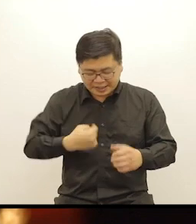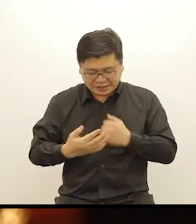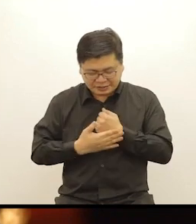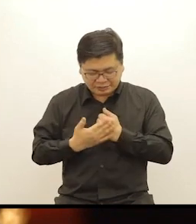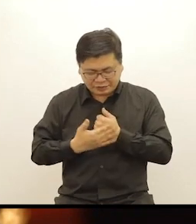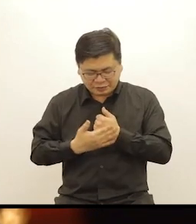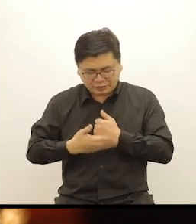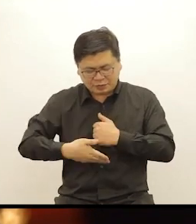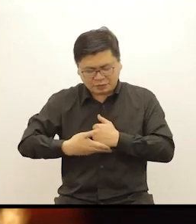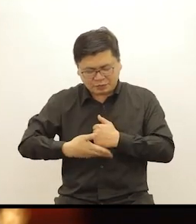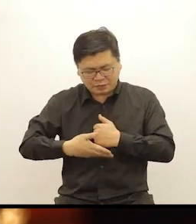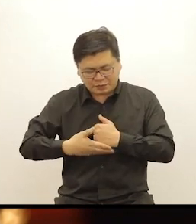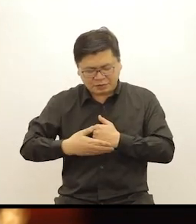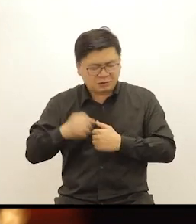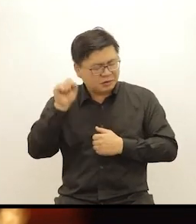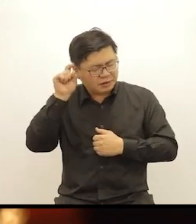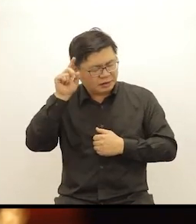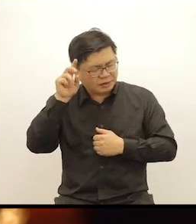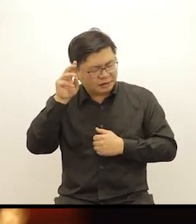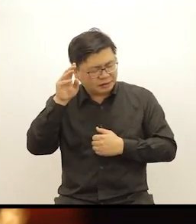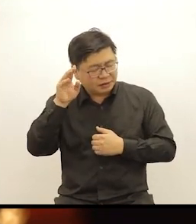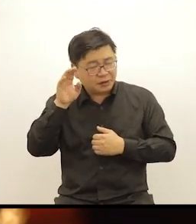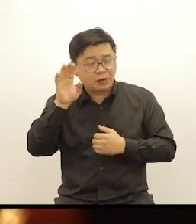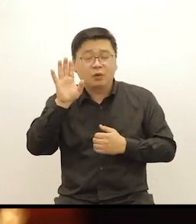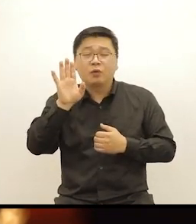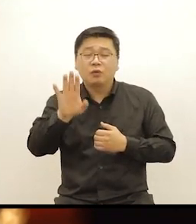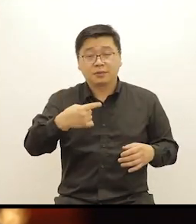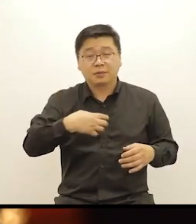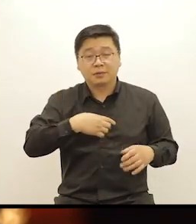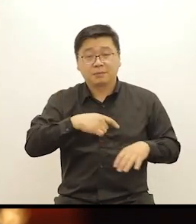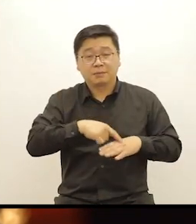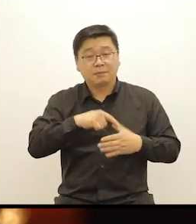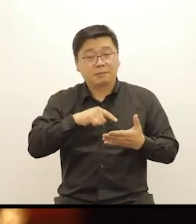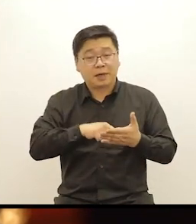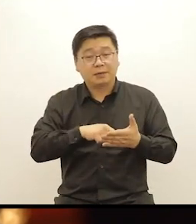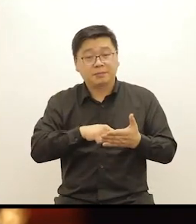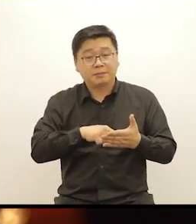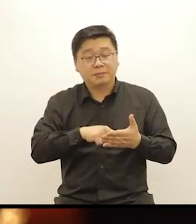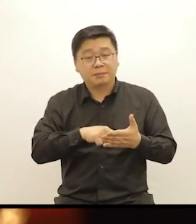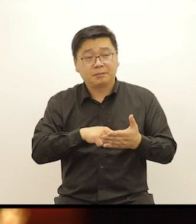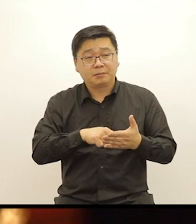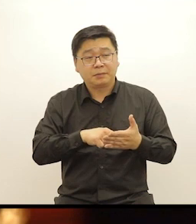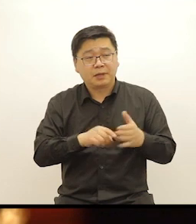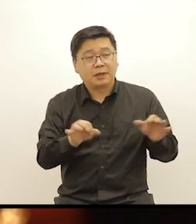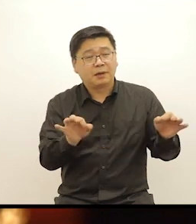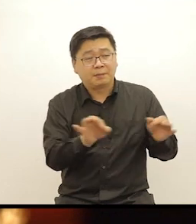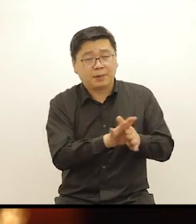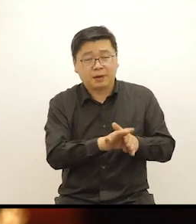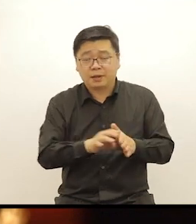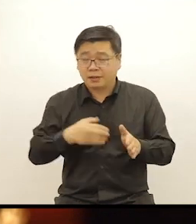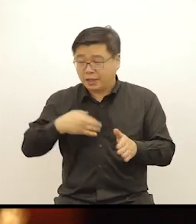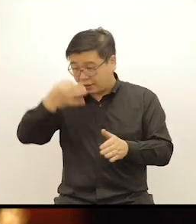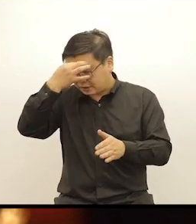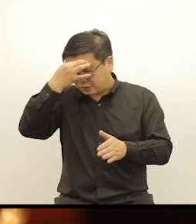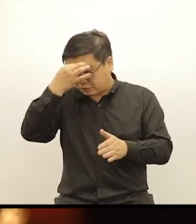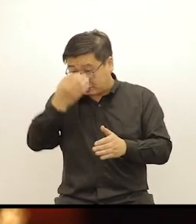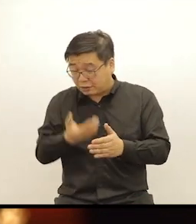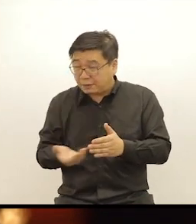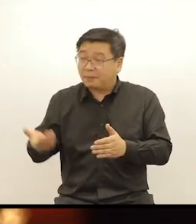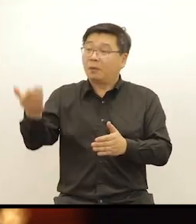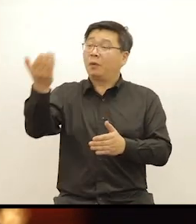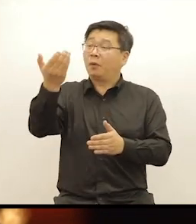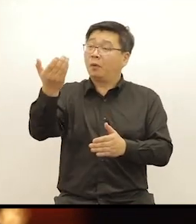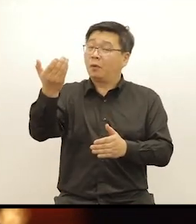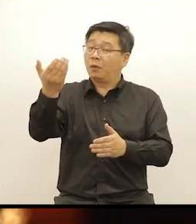위로하면서 며칠 또 지내다 보면은 어느새 슬럼프를 넘어서 수준이 올라가 있는 우리